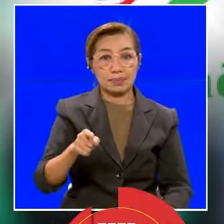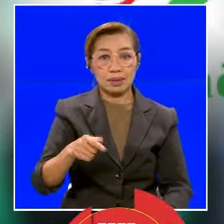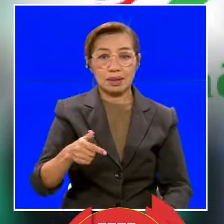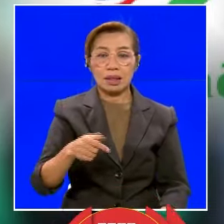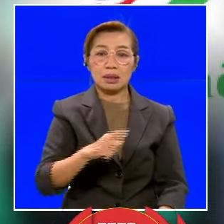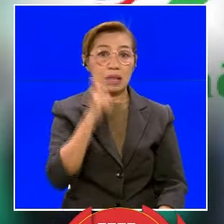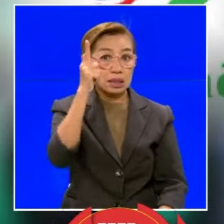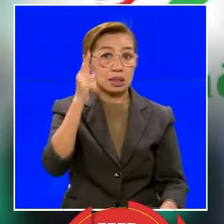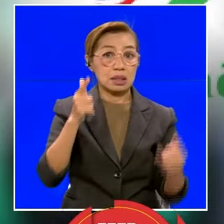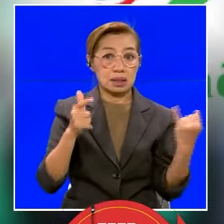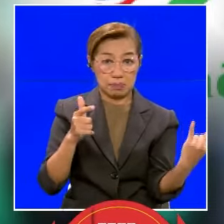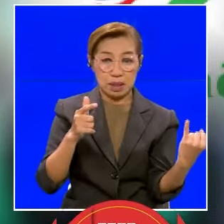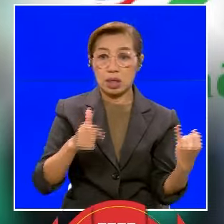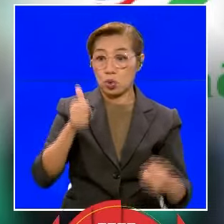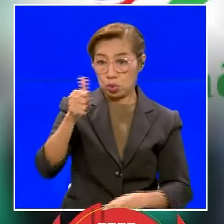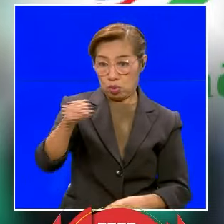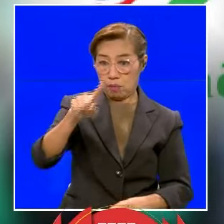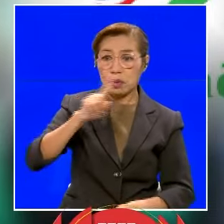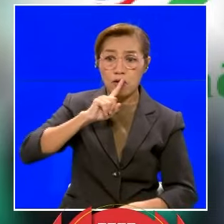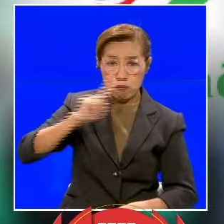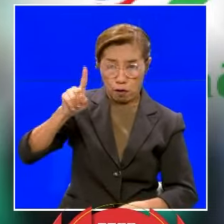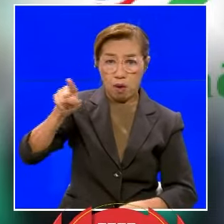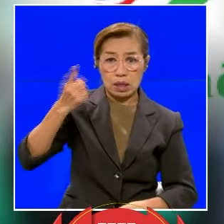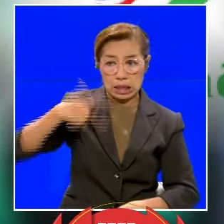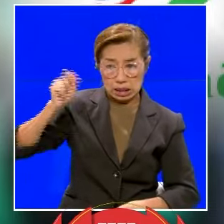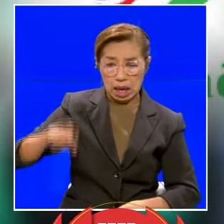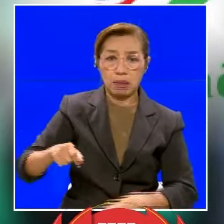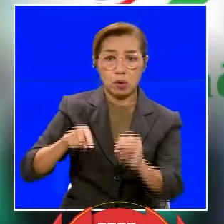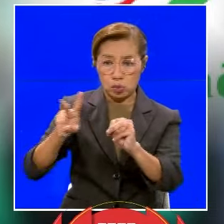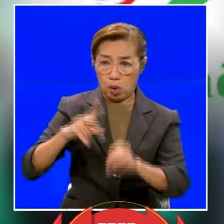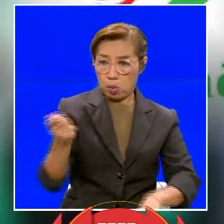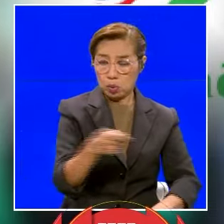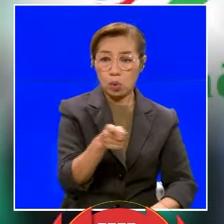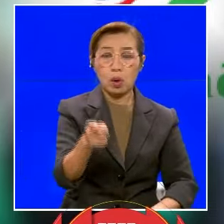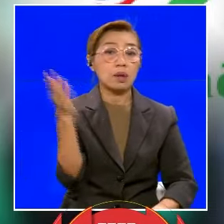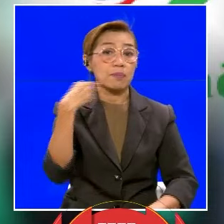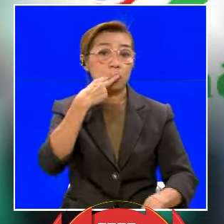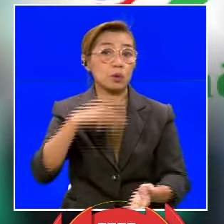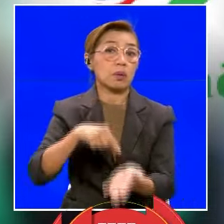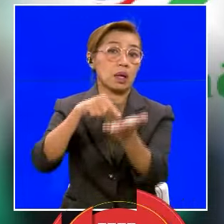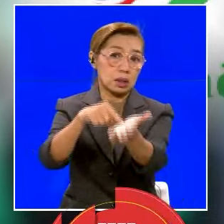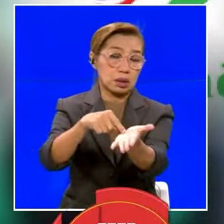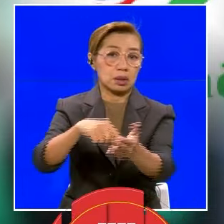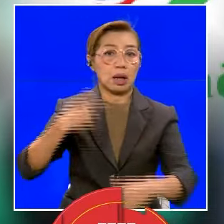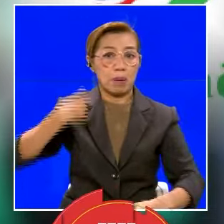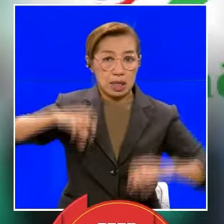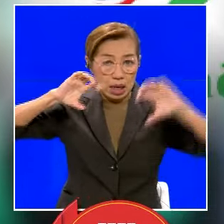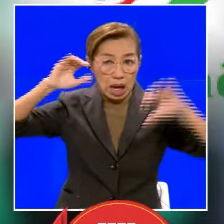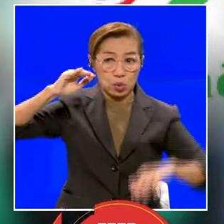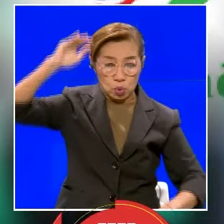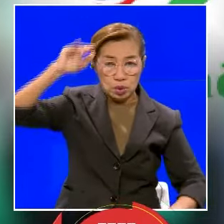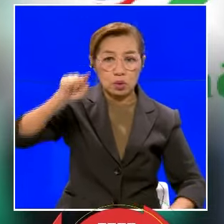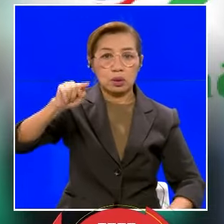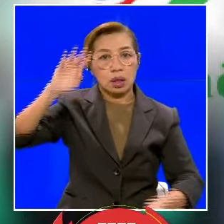112กับอดีตนายกทักษิณแล้วก็มีการไปยื่นหนังสือกับทางอัยการสูงสุดกับตำรวจปท.ด้วยให้เร่งรัดดำเนิน